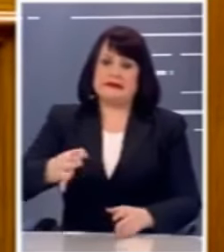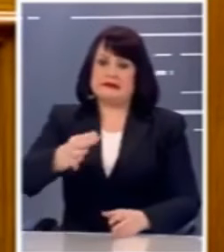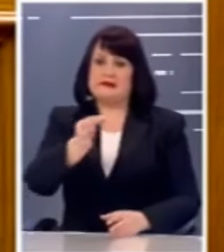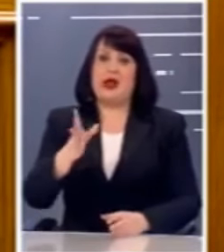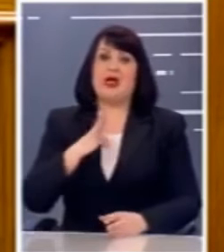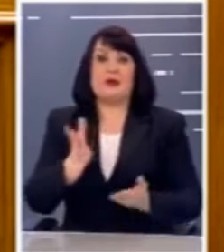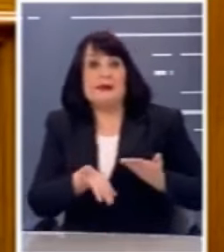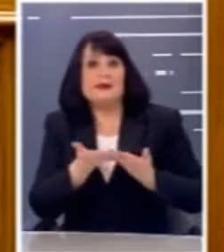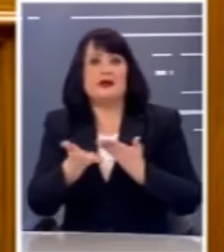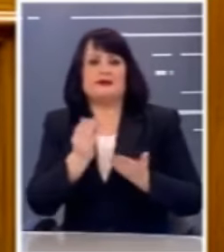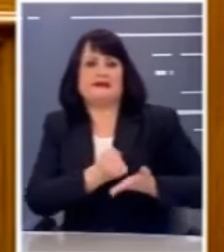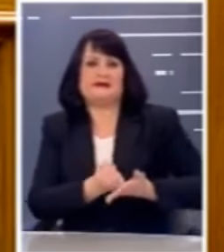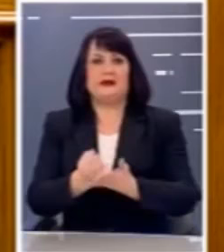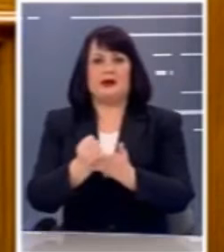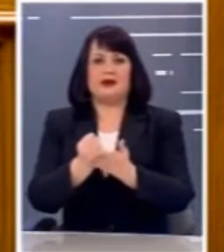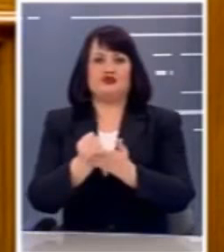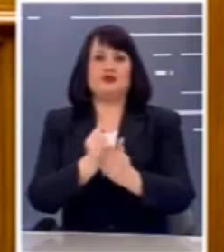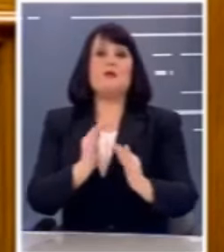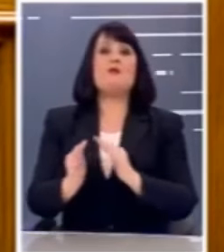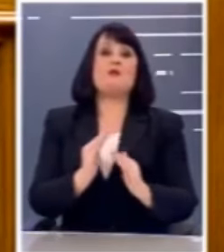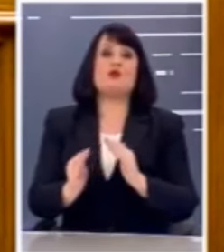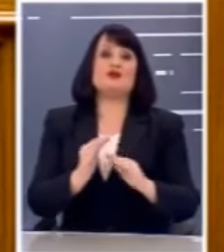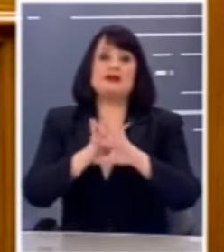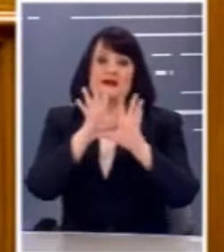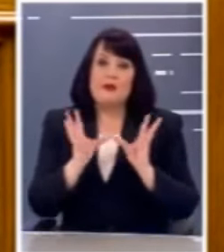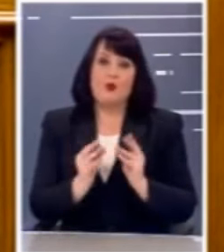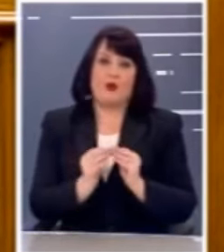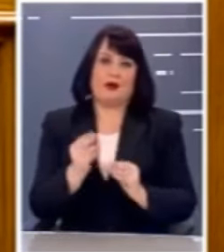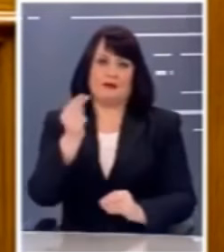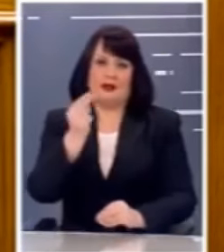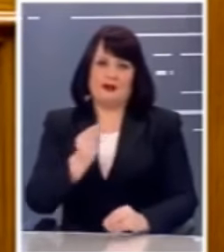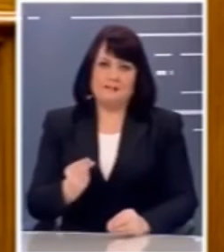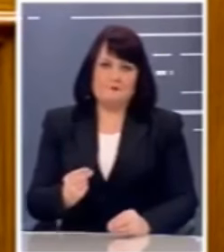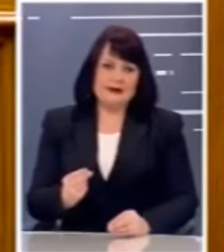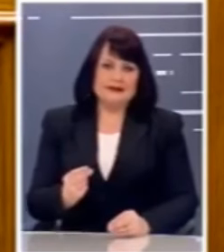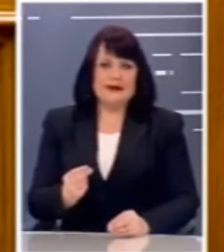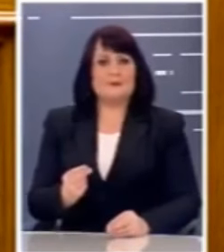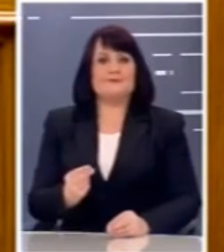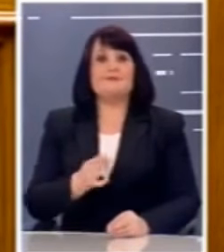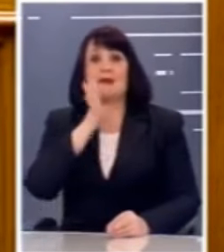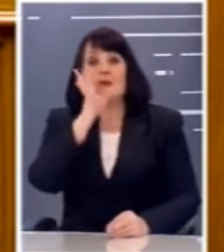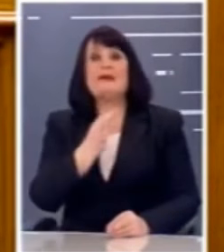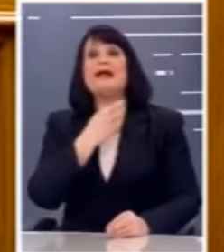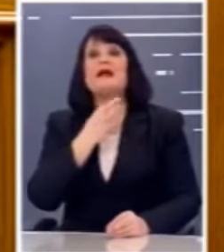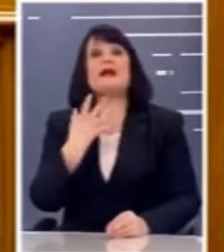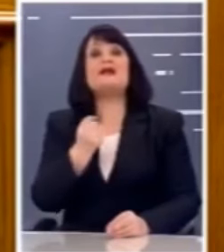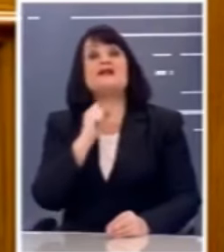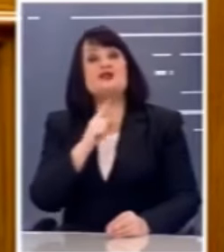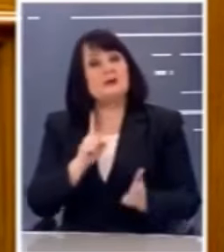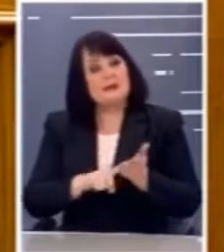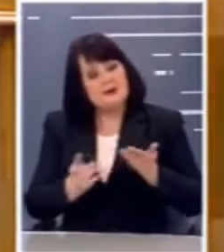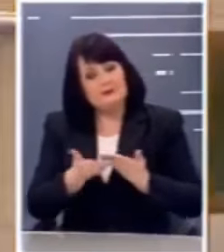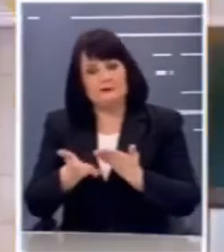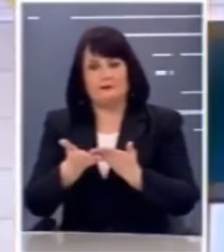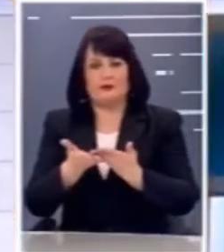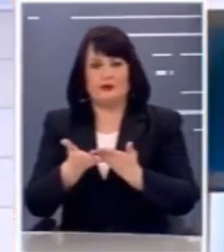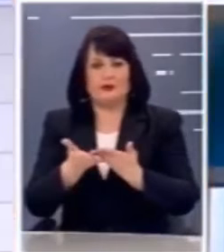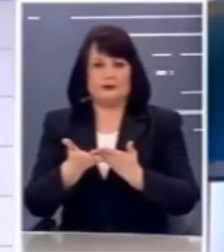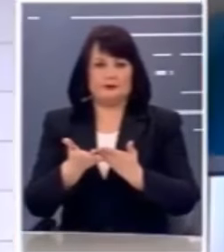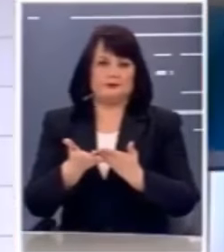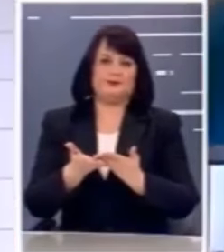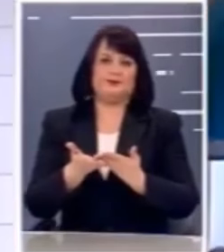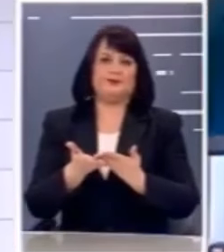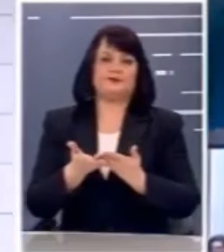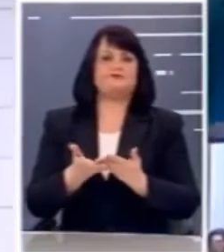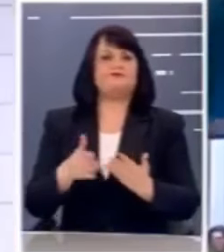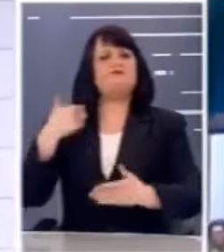τους να στηριχτούν και να θωρακιστούν από κάθε πλευρά με βάση τις πραγματικές τους ανάγκες και